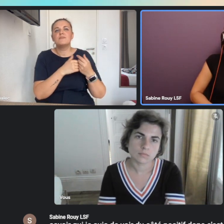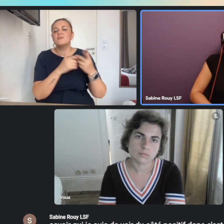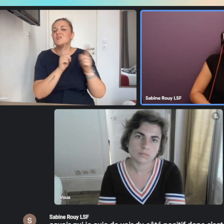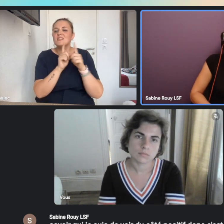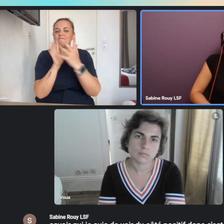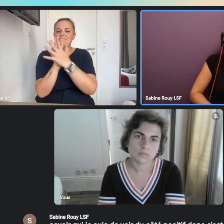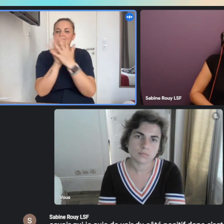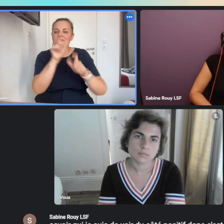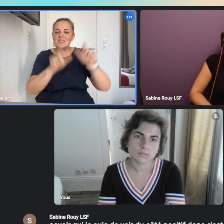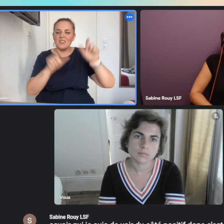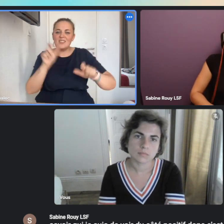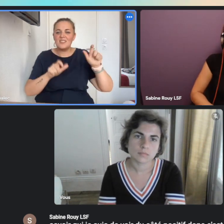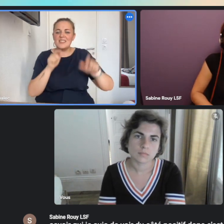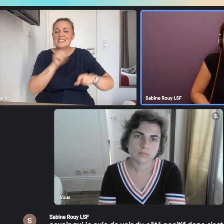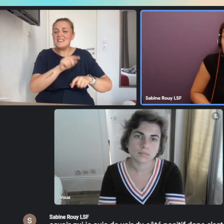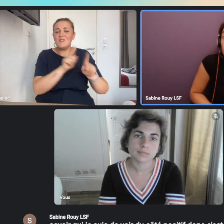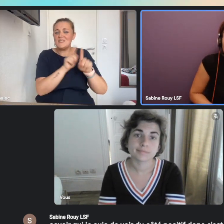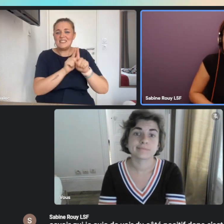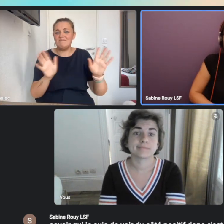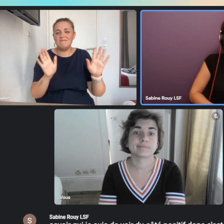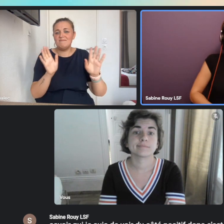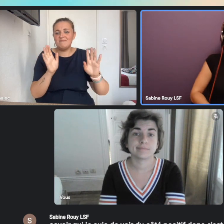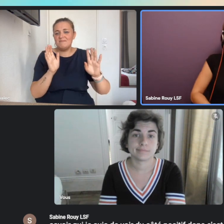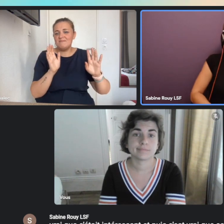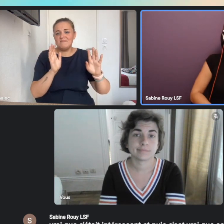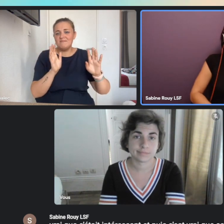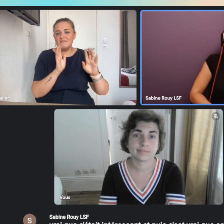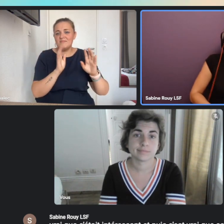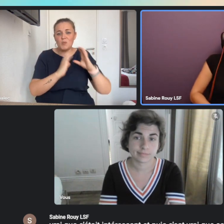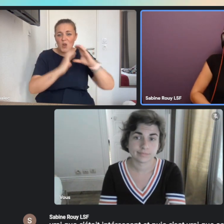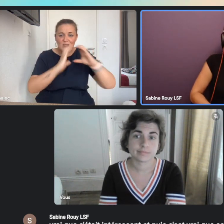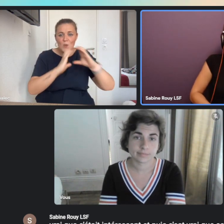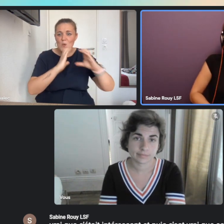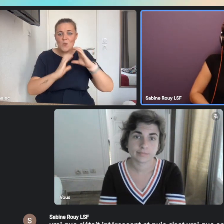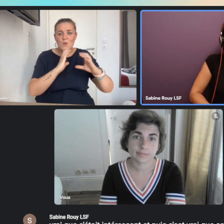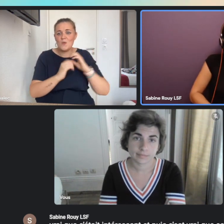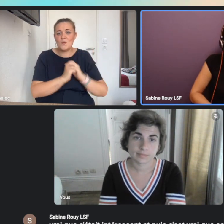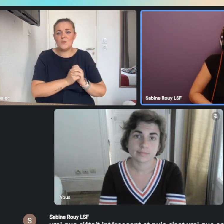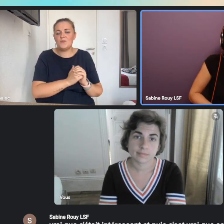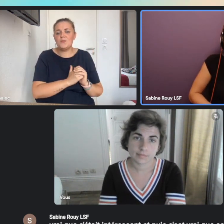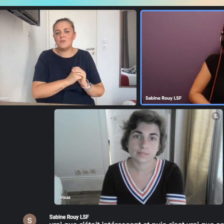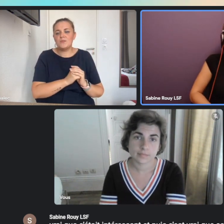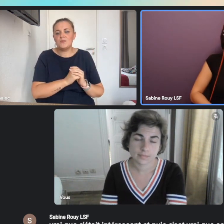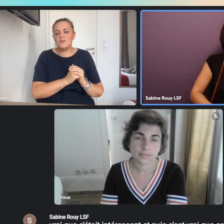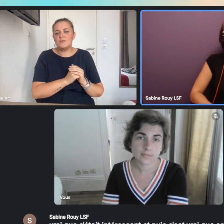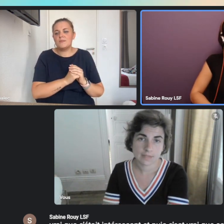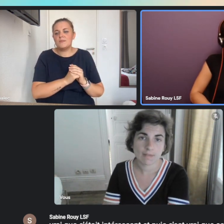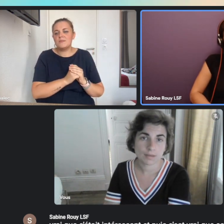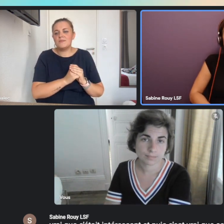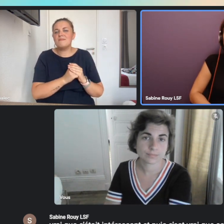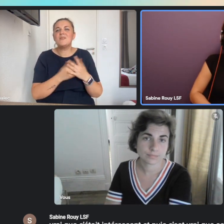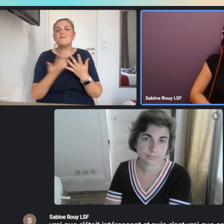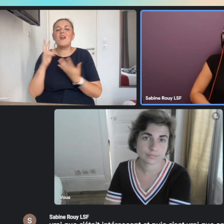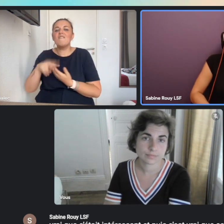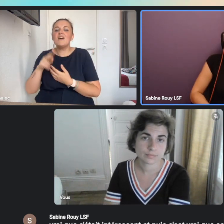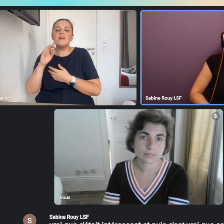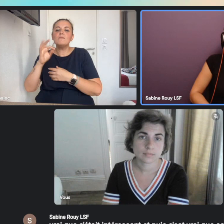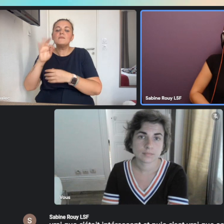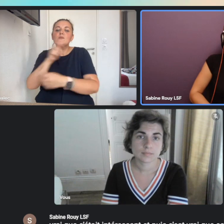Hem Et puis de rencontrer des gens, c'est ça aussi. Communiquer, la communication.